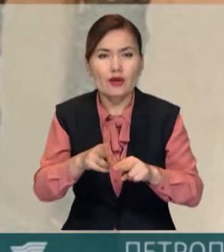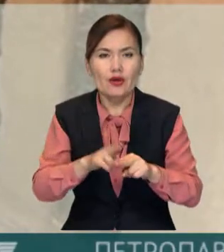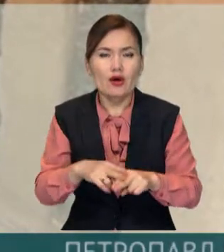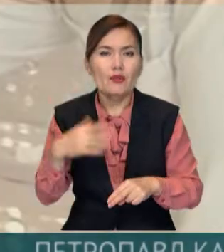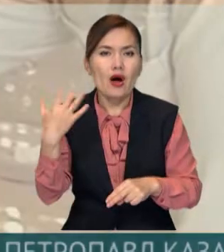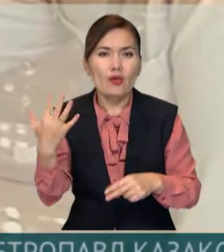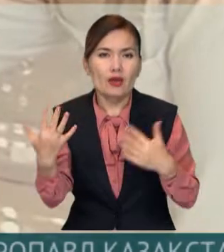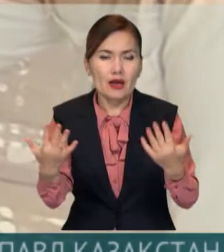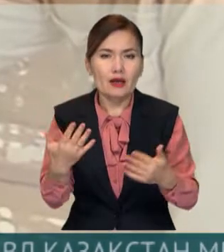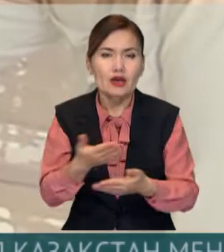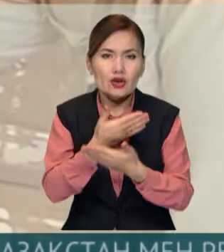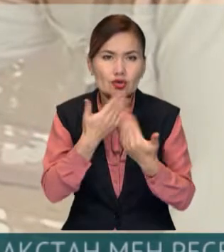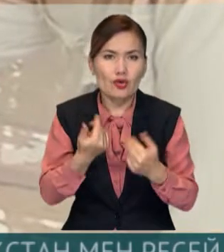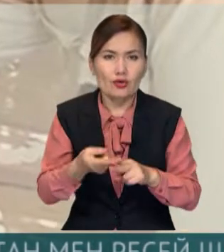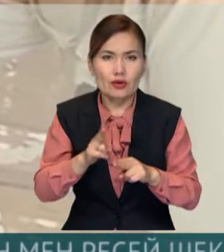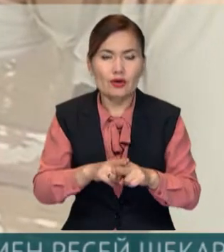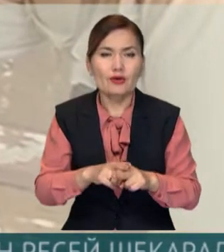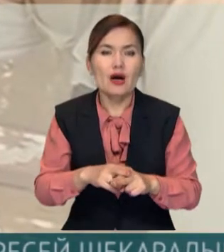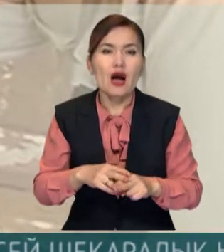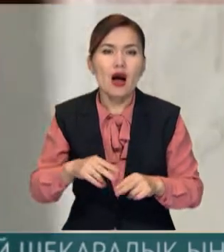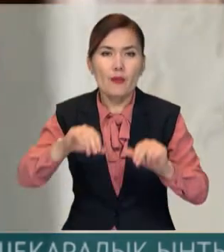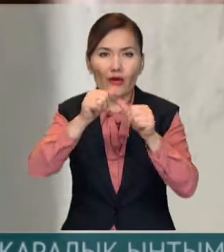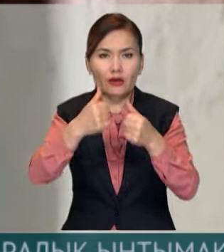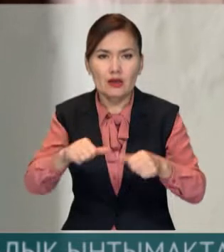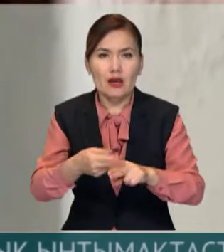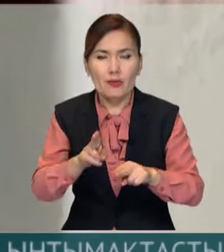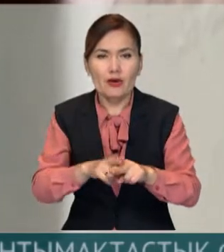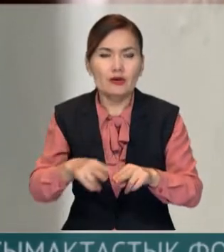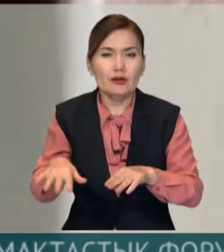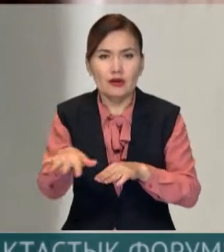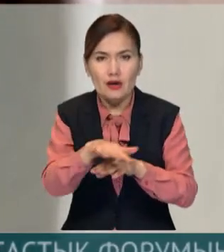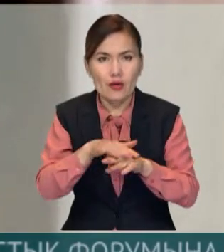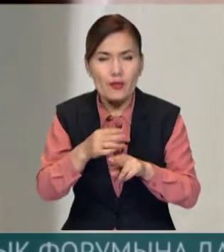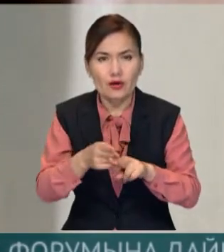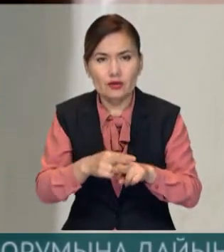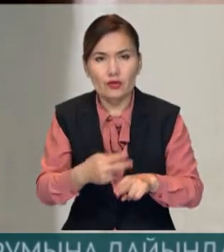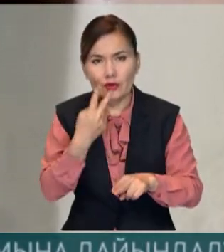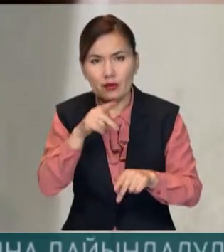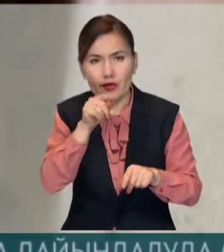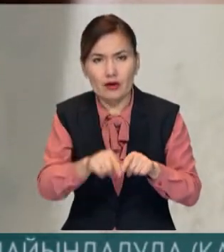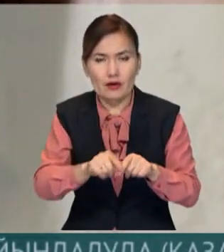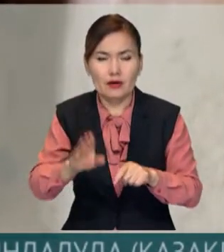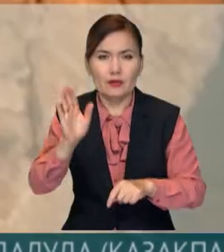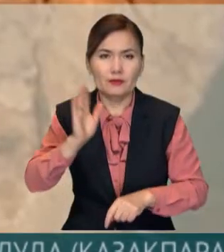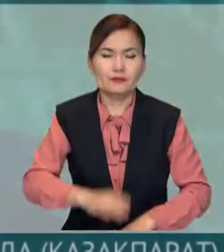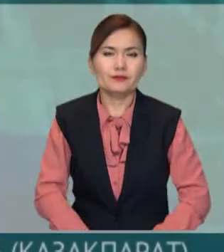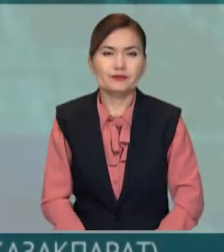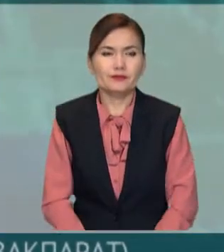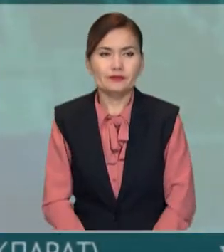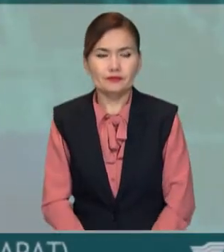бастар жоқ, билік өкілдерінің хабарлауынша, мүсіндер салтанатты алаңның кіреберісінде орналасқан болуы мүмкін.